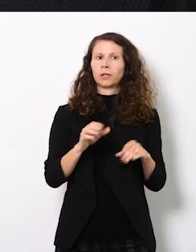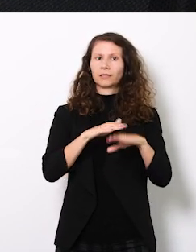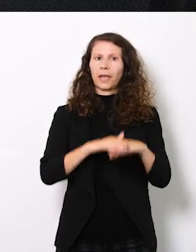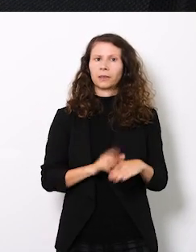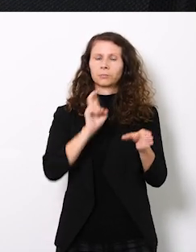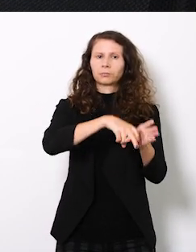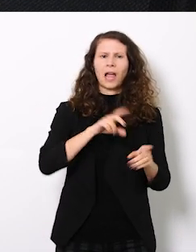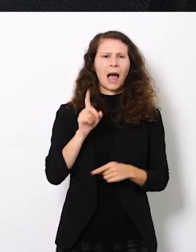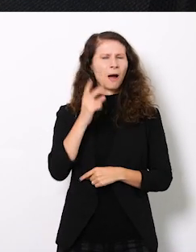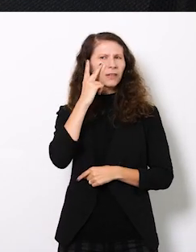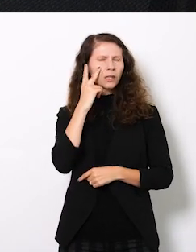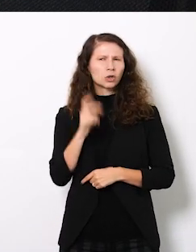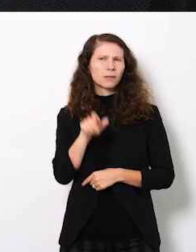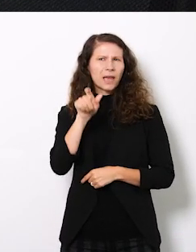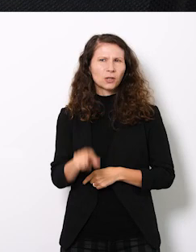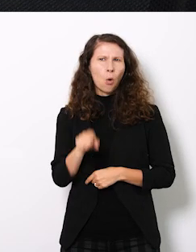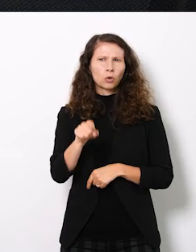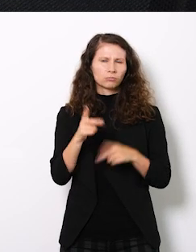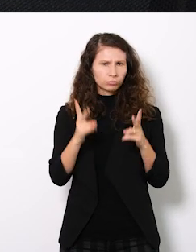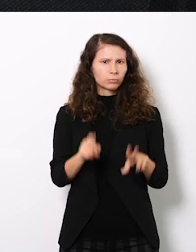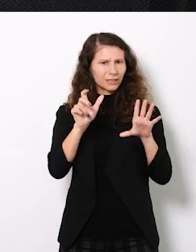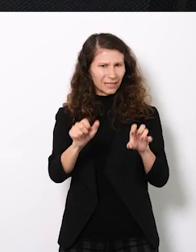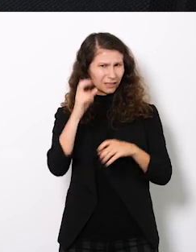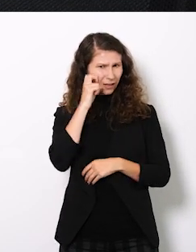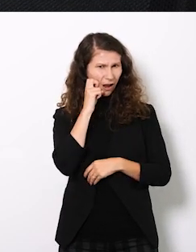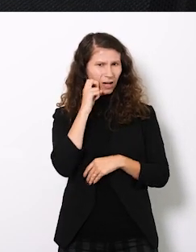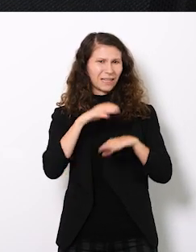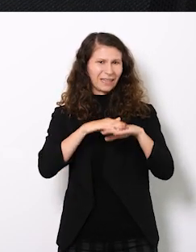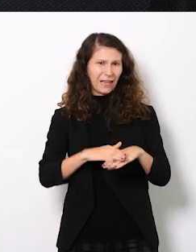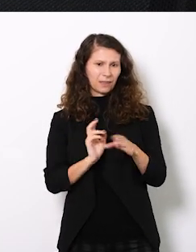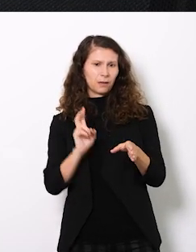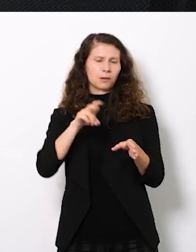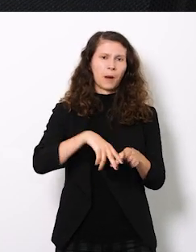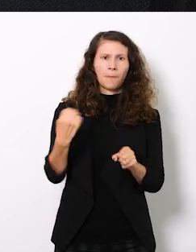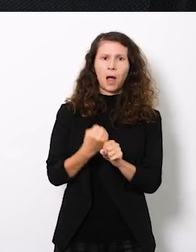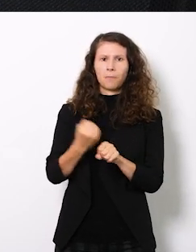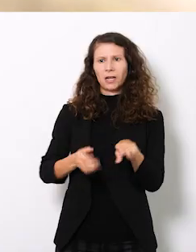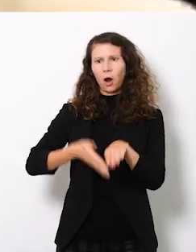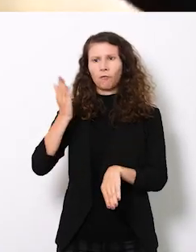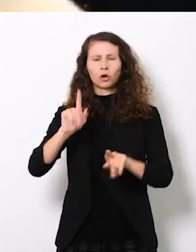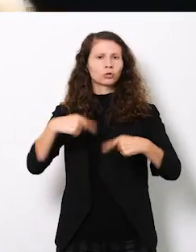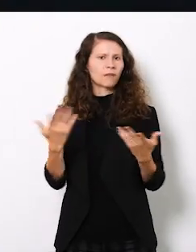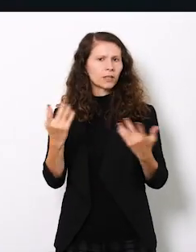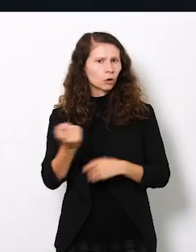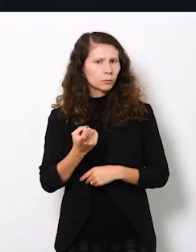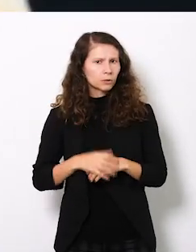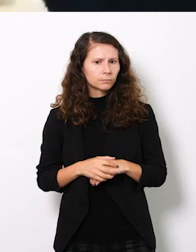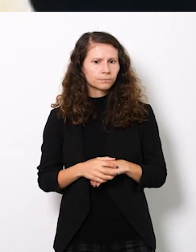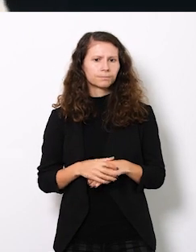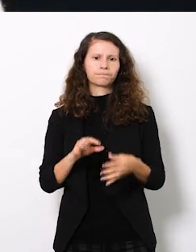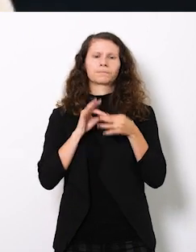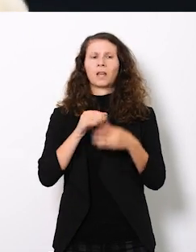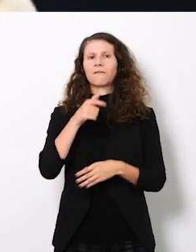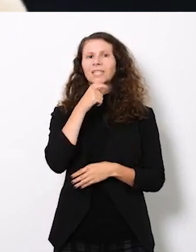das Rentenniveau von jemandem, der mit 60 tatsächlich sagt, er hört auf? Was haben die Menschen dann zu erwarten?